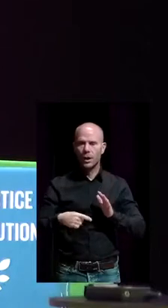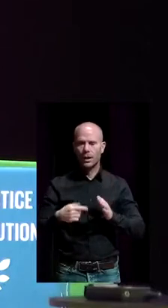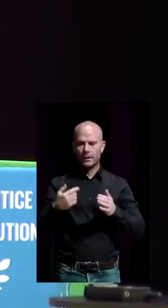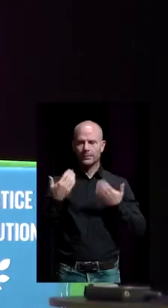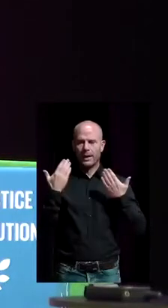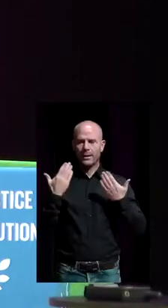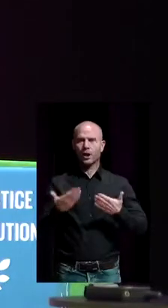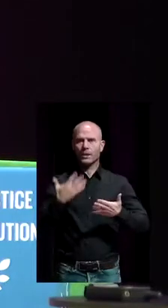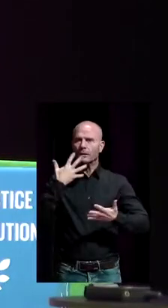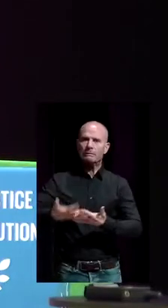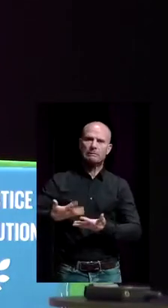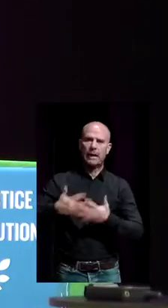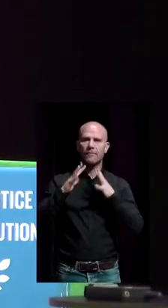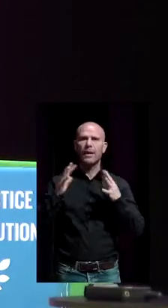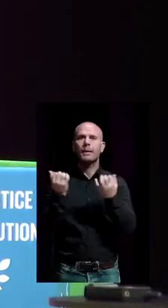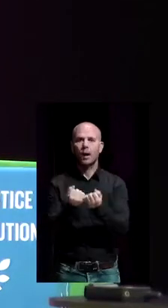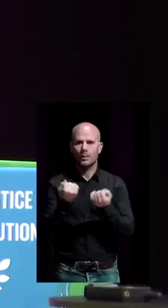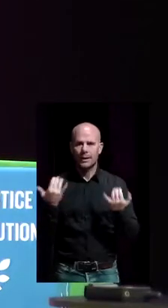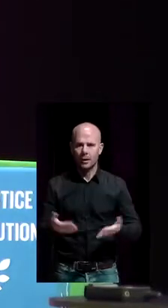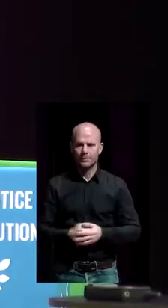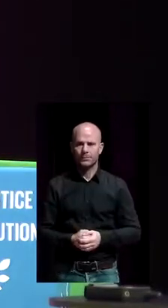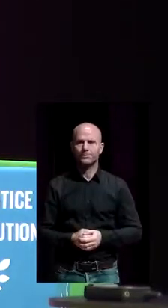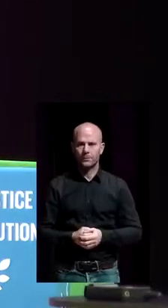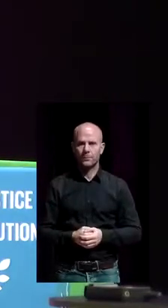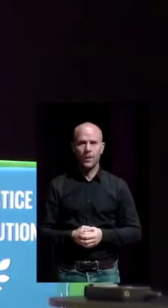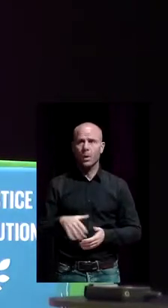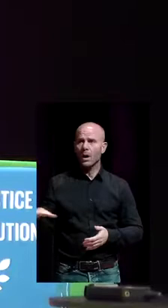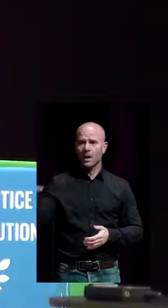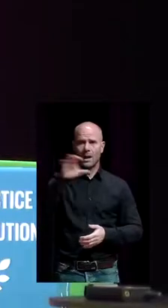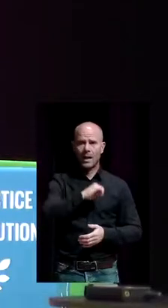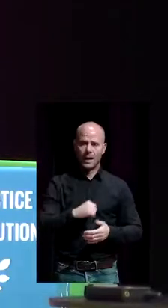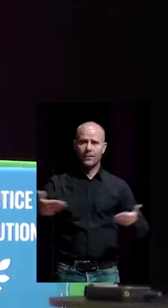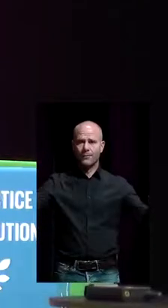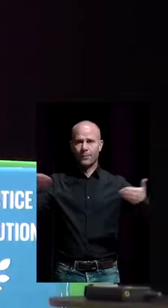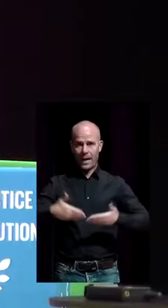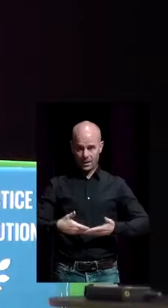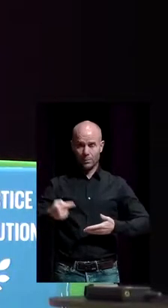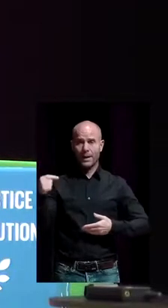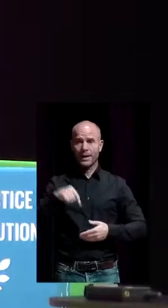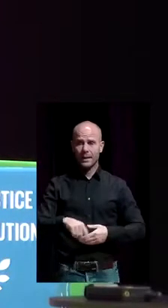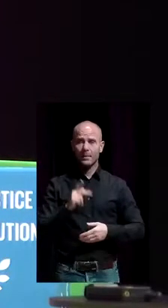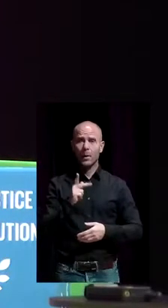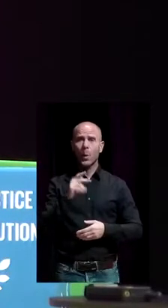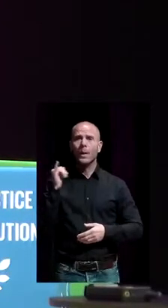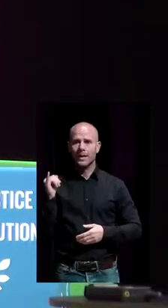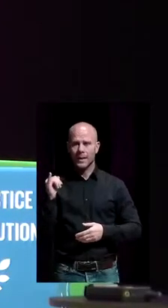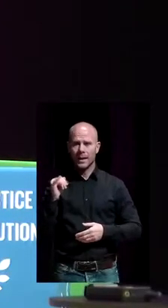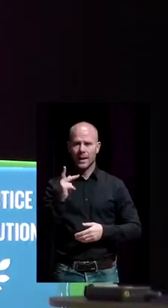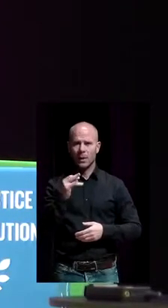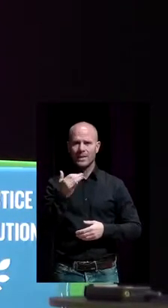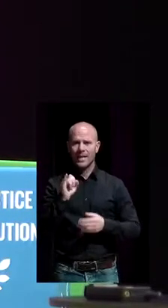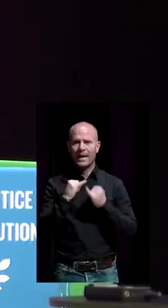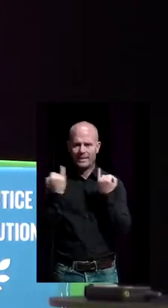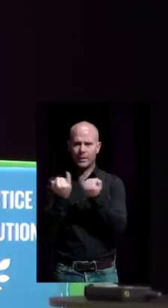webbinarium. Och jag vill välkomna allihop till detta webbinarium på Karolinska institutet